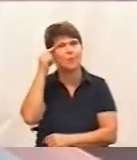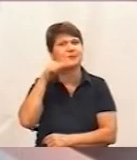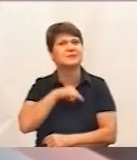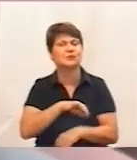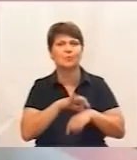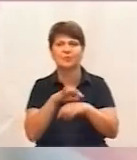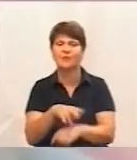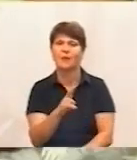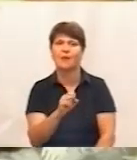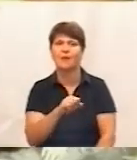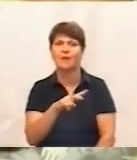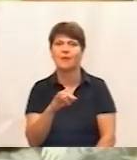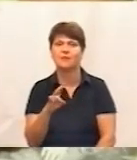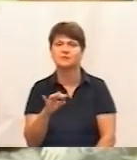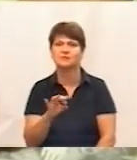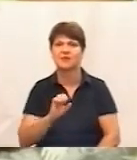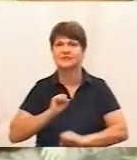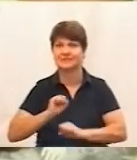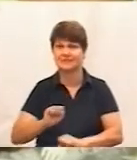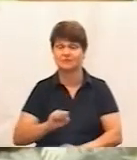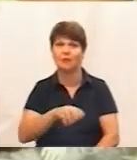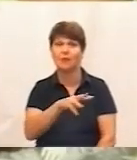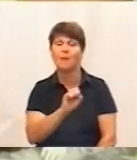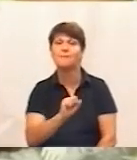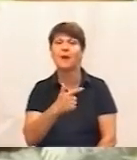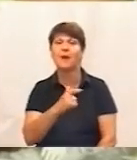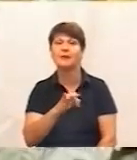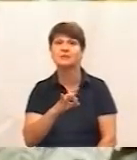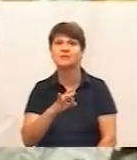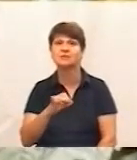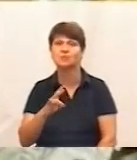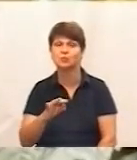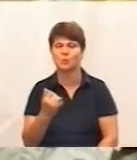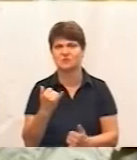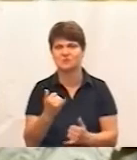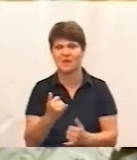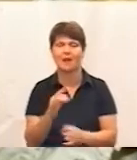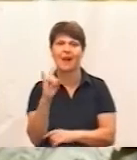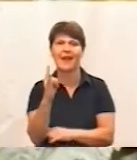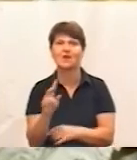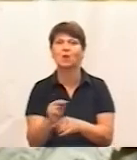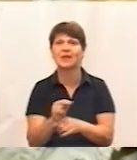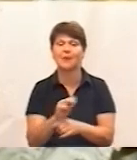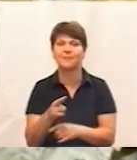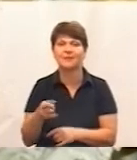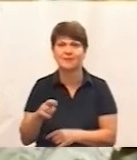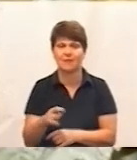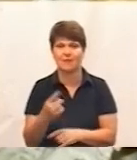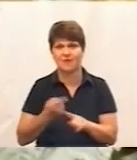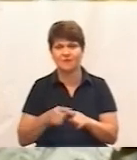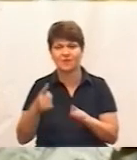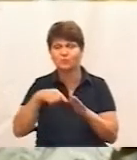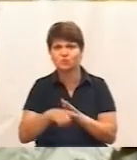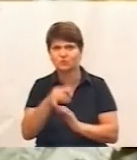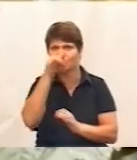психологію. Калашнікова захистила магістерську, вже проводить сеанси лялькотерапії. Протягом життя якісь емоції ми блокуємо, інакше ми в цьому соціумі не